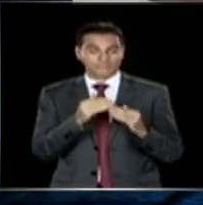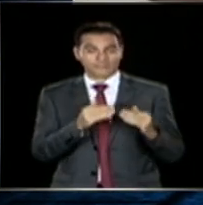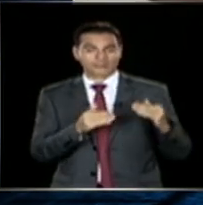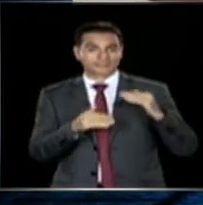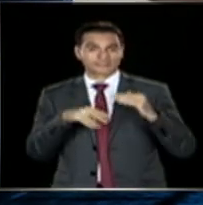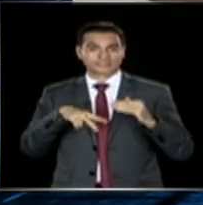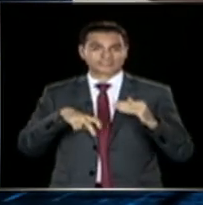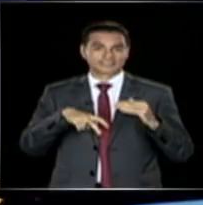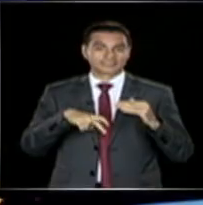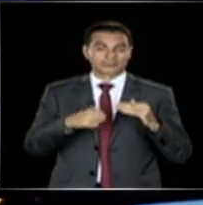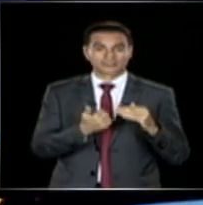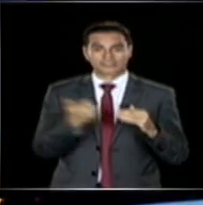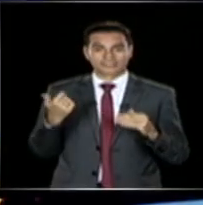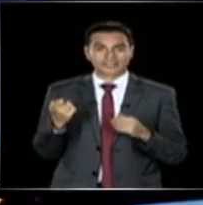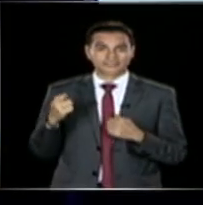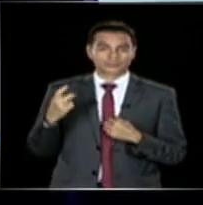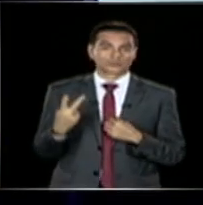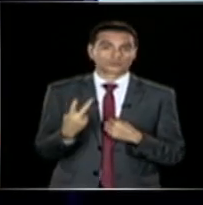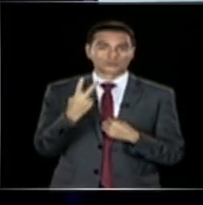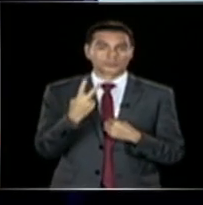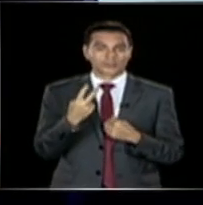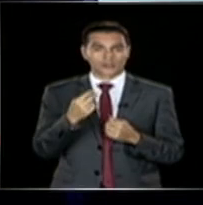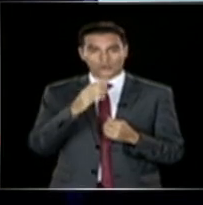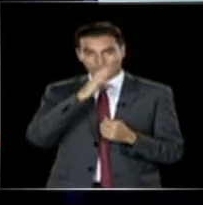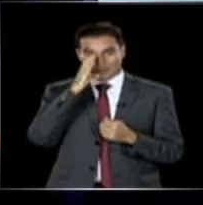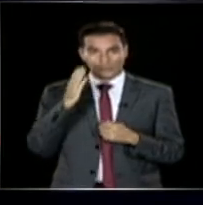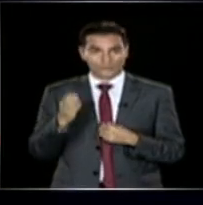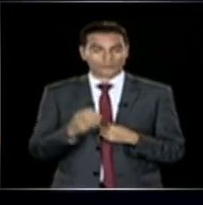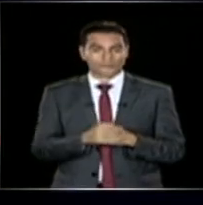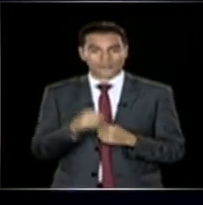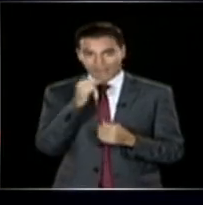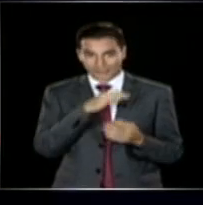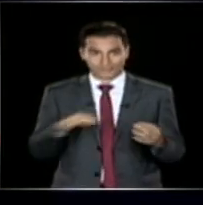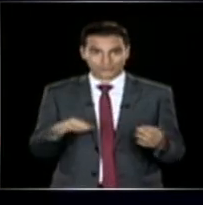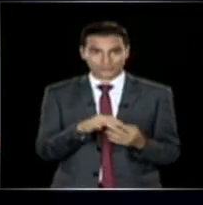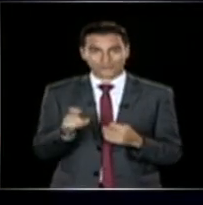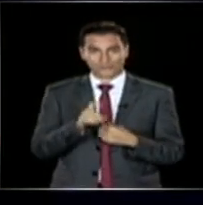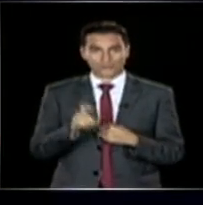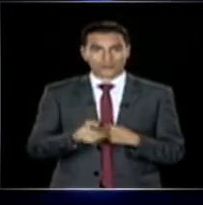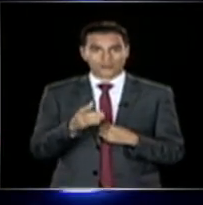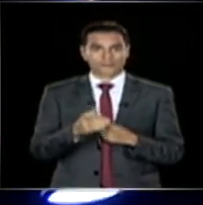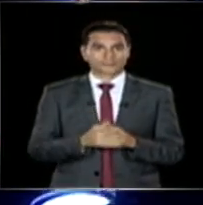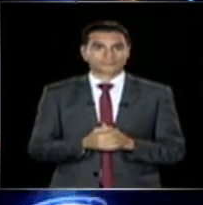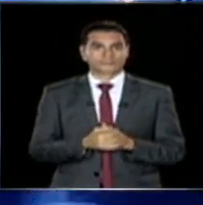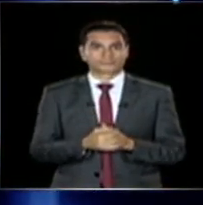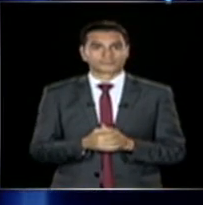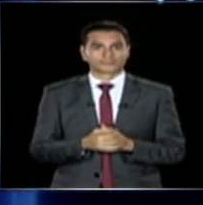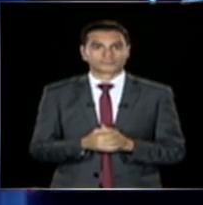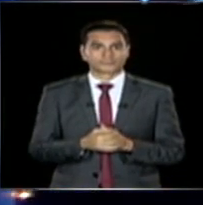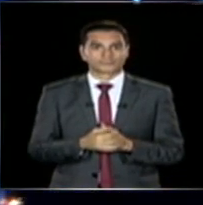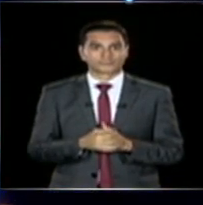80 السهم، 75 خوفه. أغاني موسيقى. والسؤال هو: